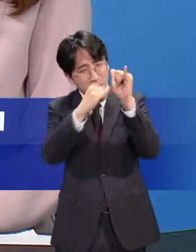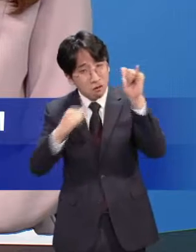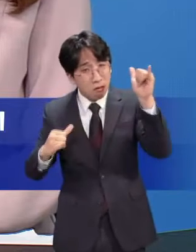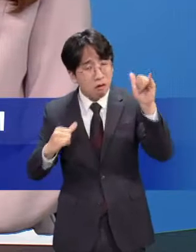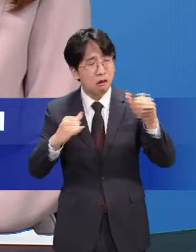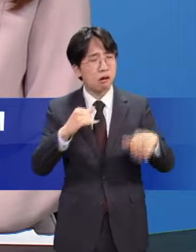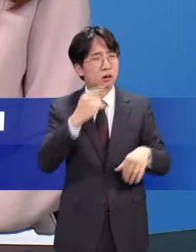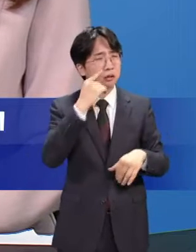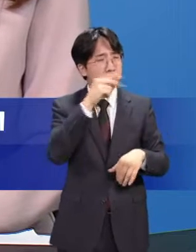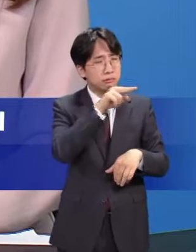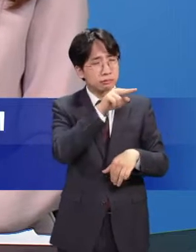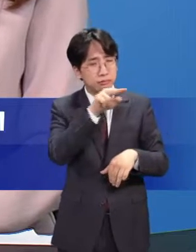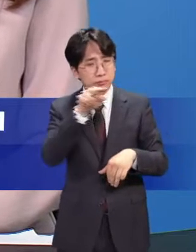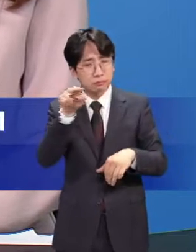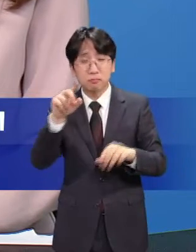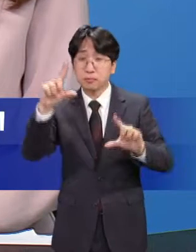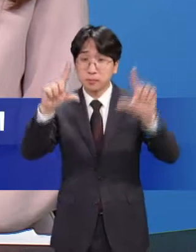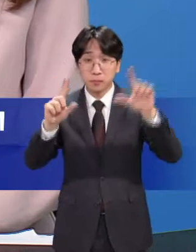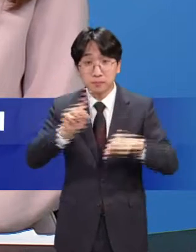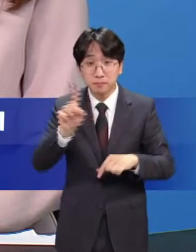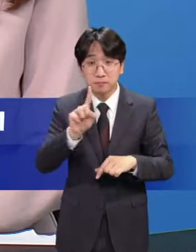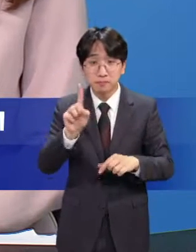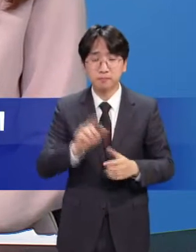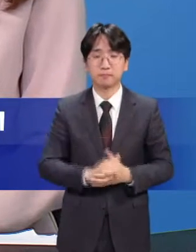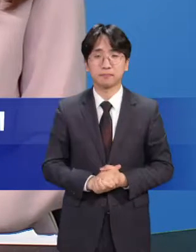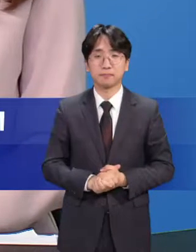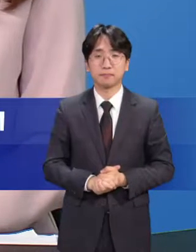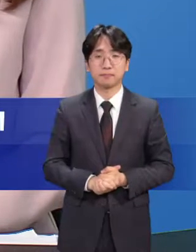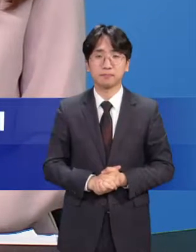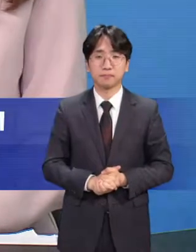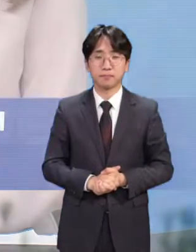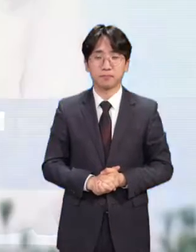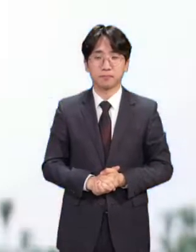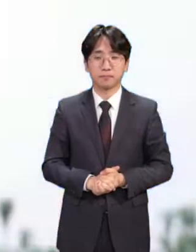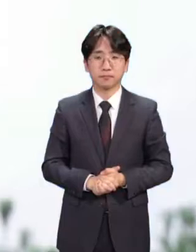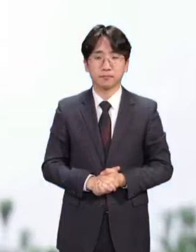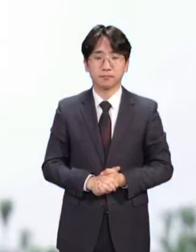현장을 김진중 기자가 동행했습니다.